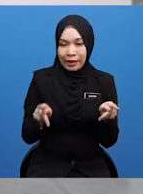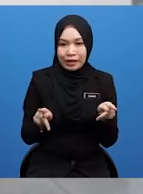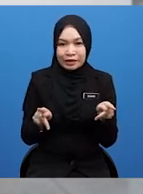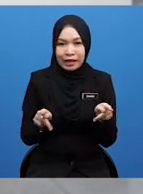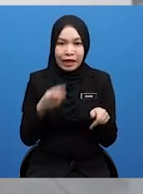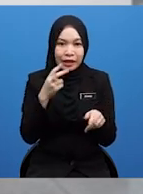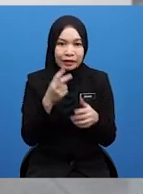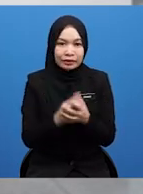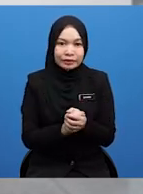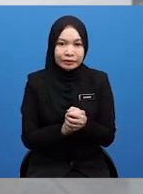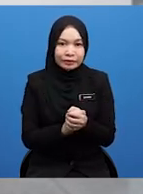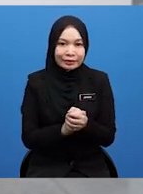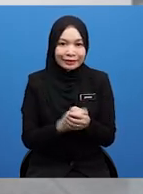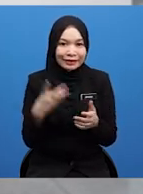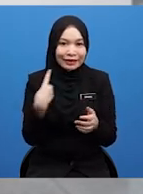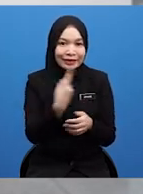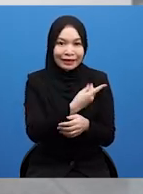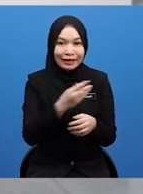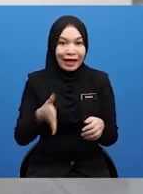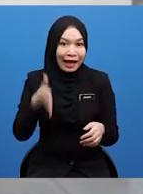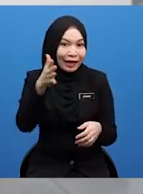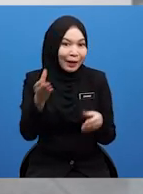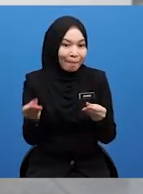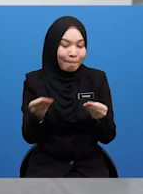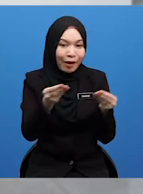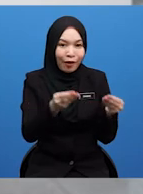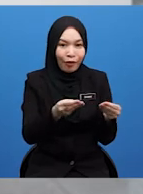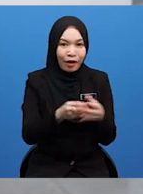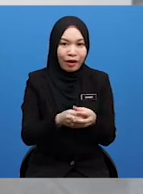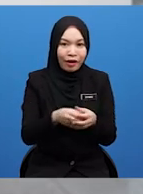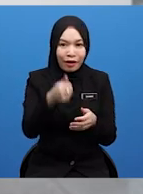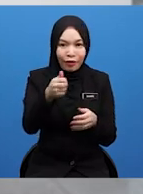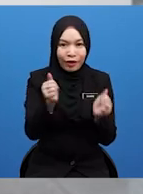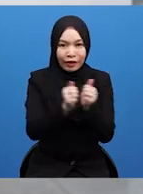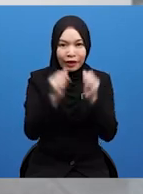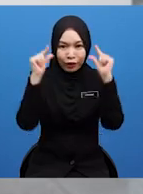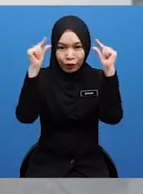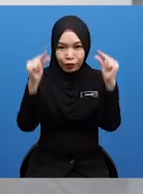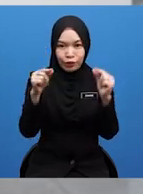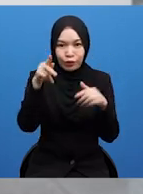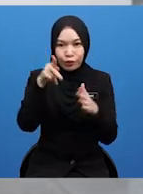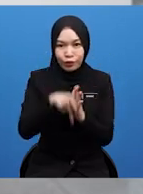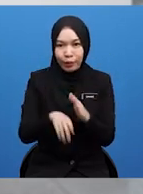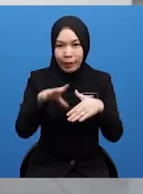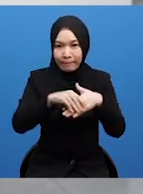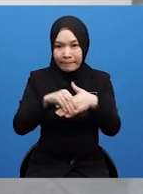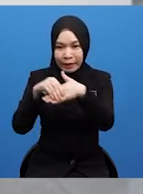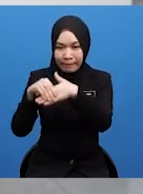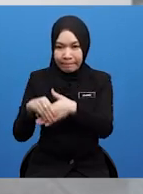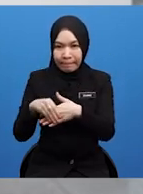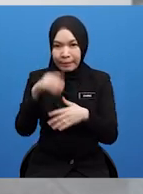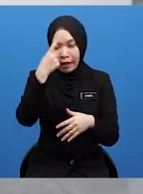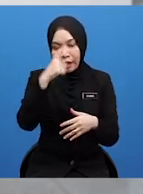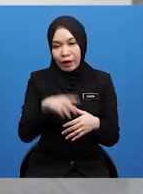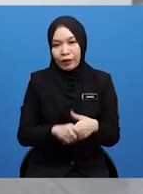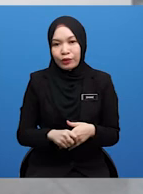menghasilkan karya kita akan bertemu dengan guru pembimbing teranestesi apresiasi karya ini akan berlaku semasa pameran dan kemasan